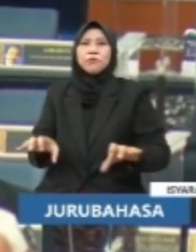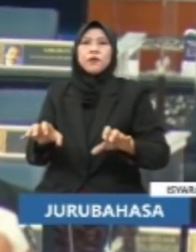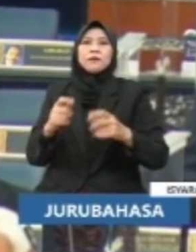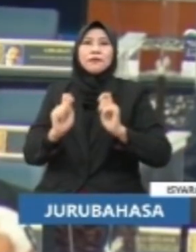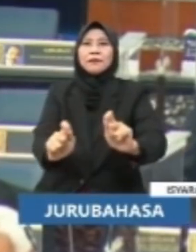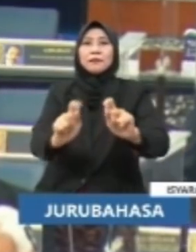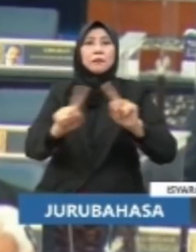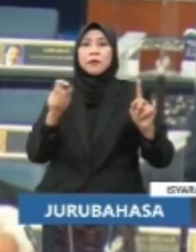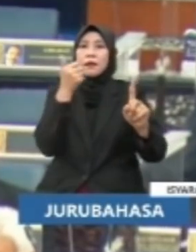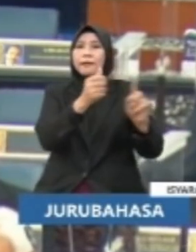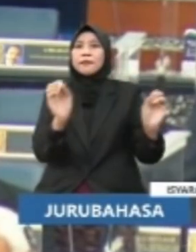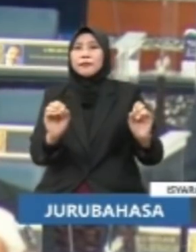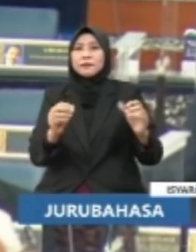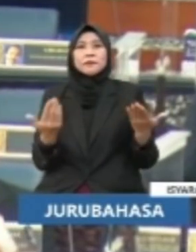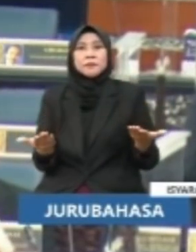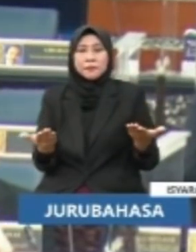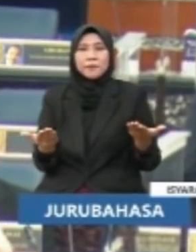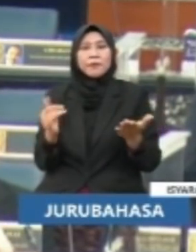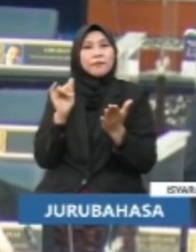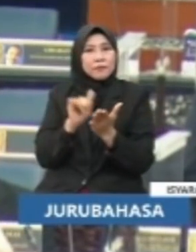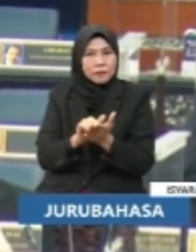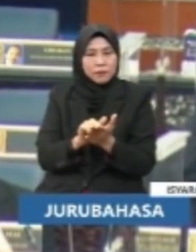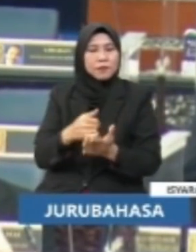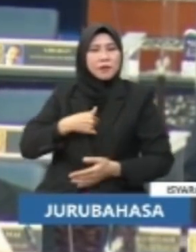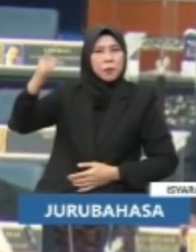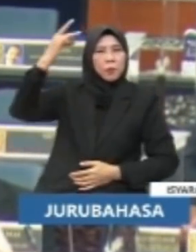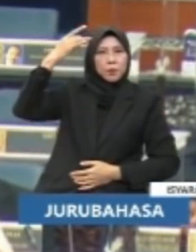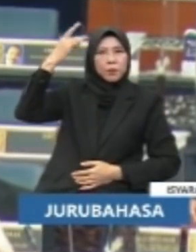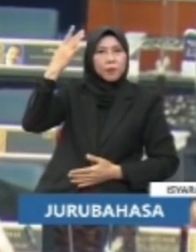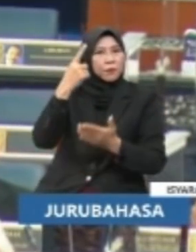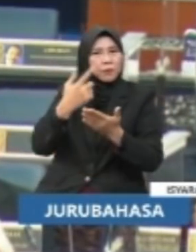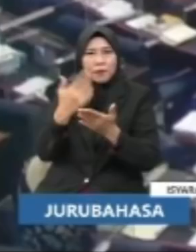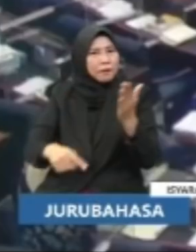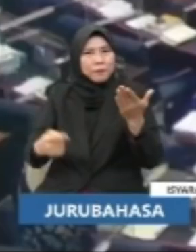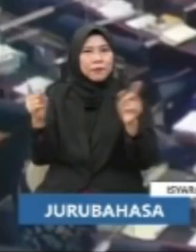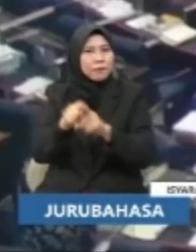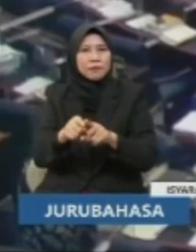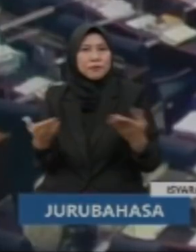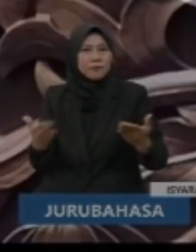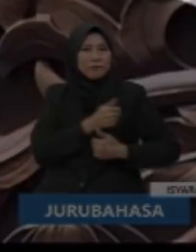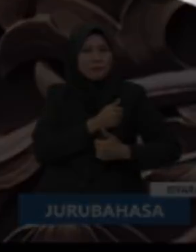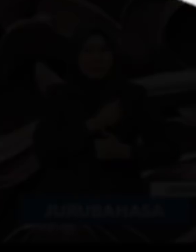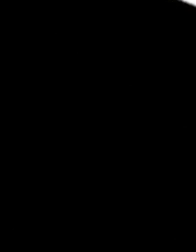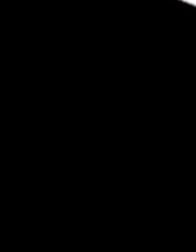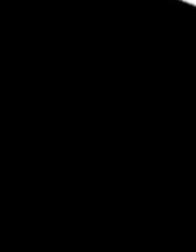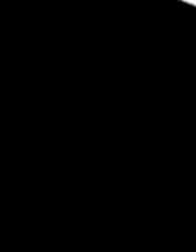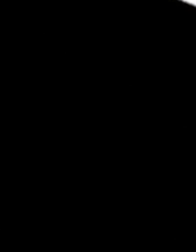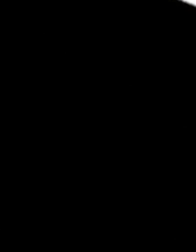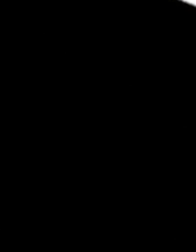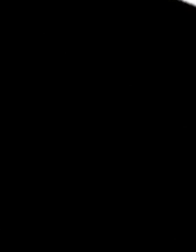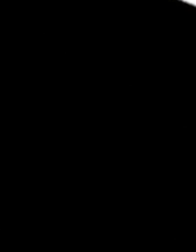kamu tapi tak ada arahan kami yang Saya tepuk heran kenapa jadi begitu rasisme fasisme